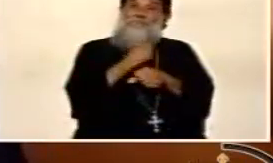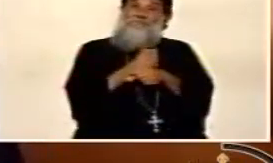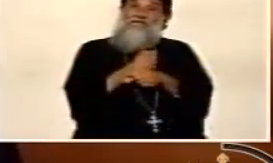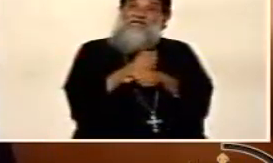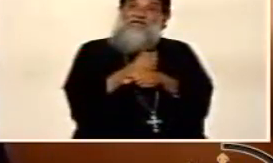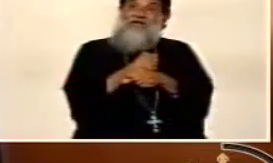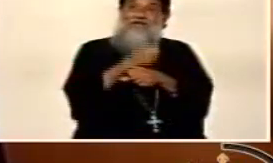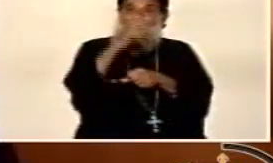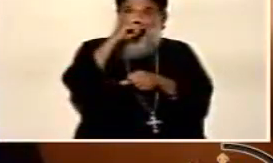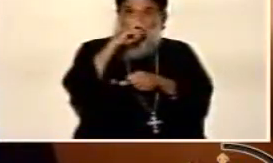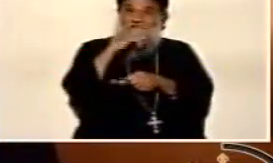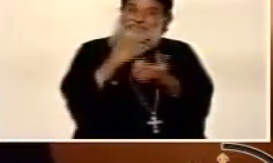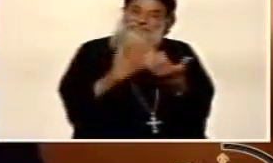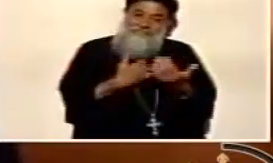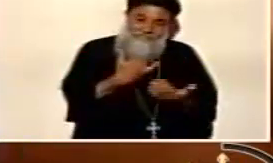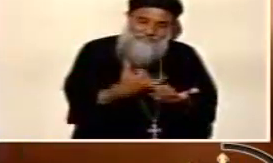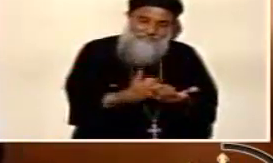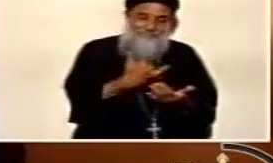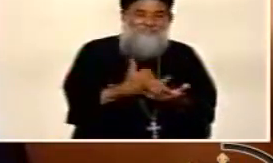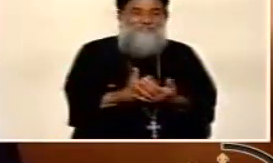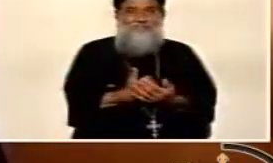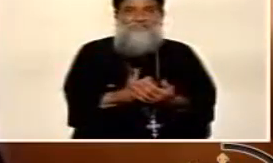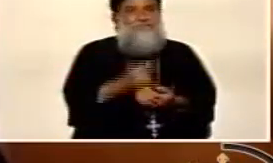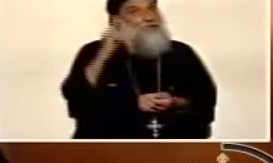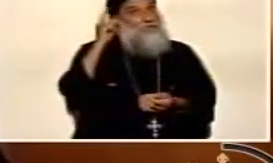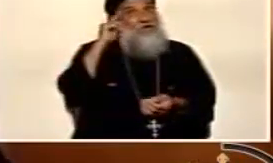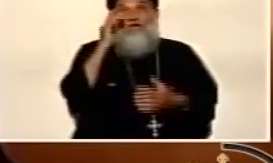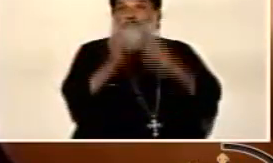التفاهم والحوار ان انا احترم فكر الاخر،